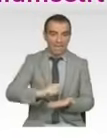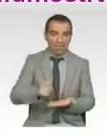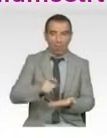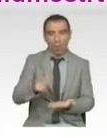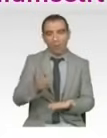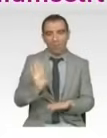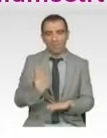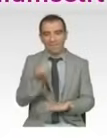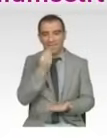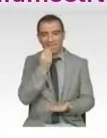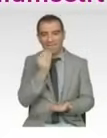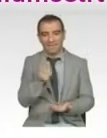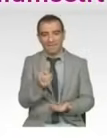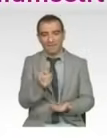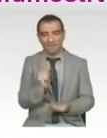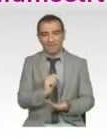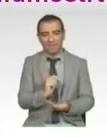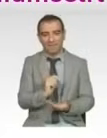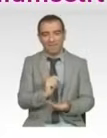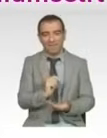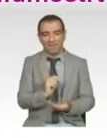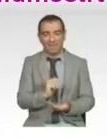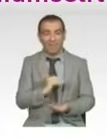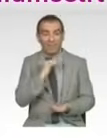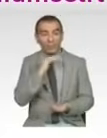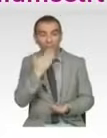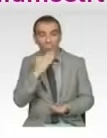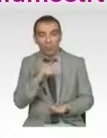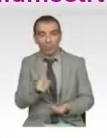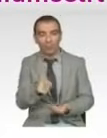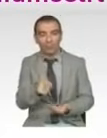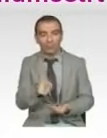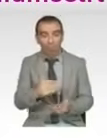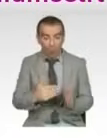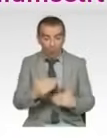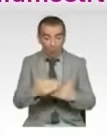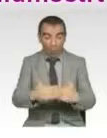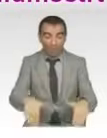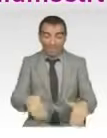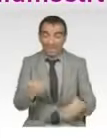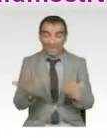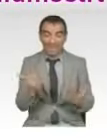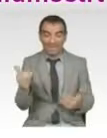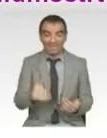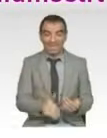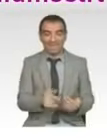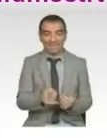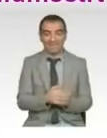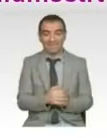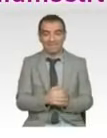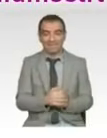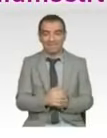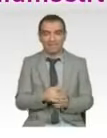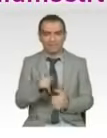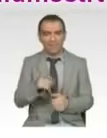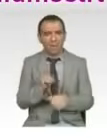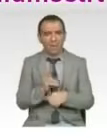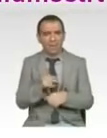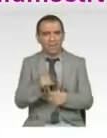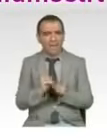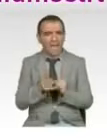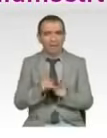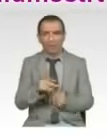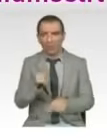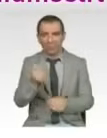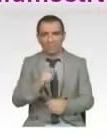yerim. Mesela limit yok. Çünkü öyle. Hani zayıf sınavı önüne ya ne gelirse çünkü. Zayıf sınavı. Peki bir ara stand-up yapmışsın ya.